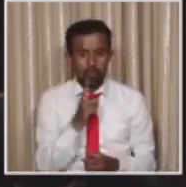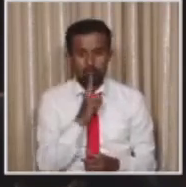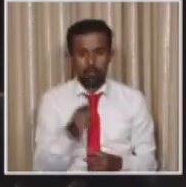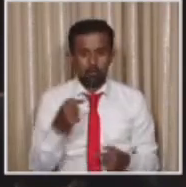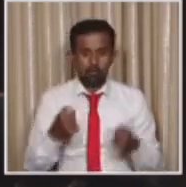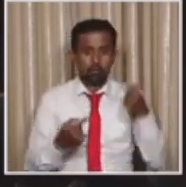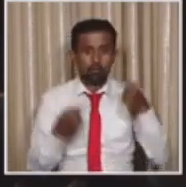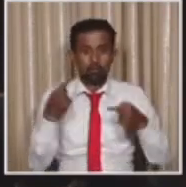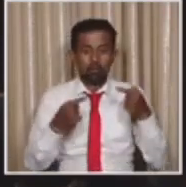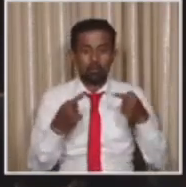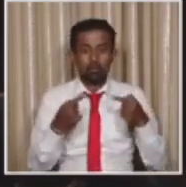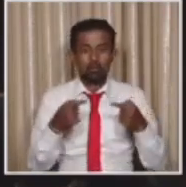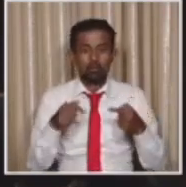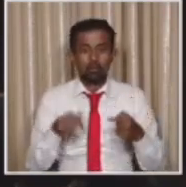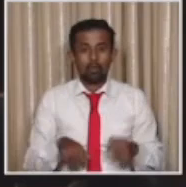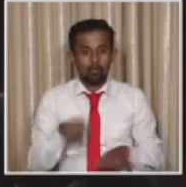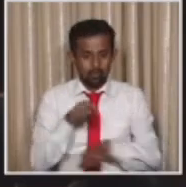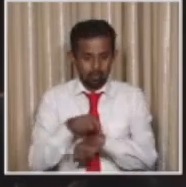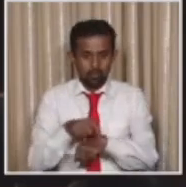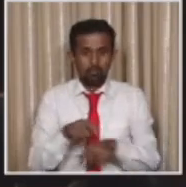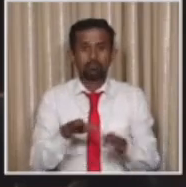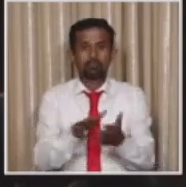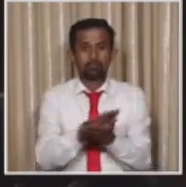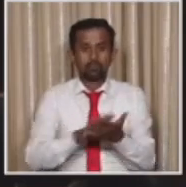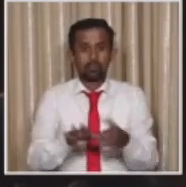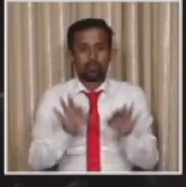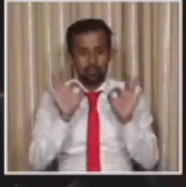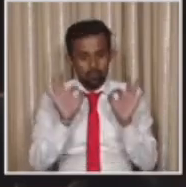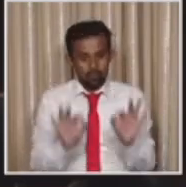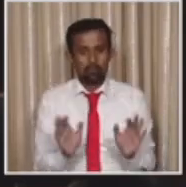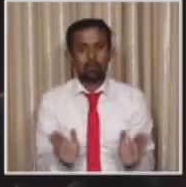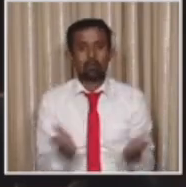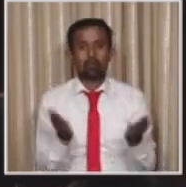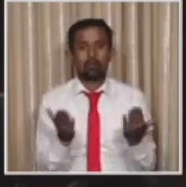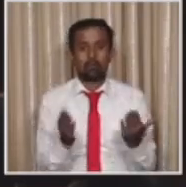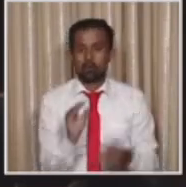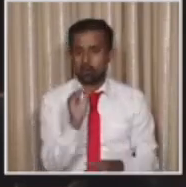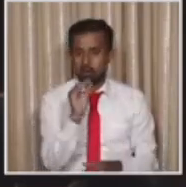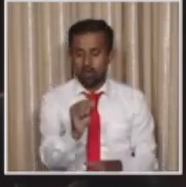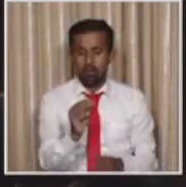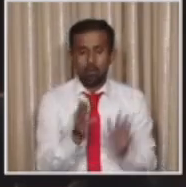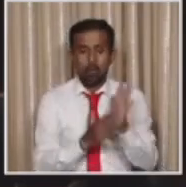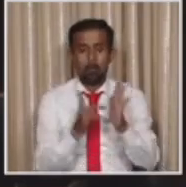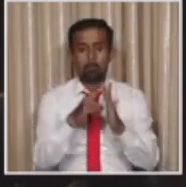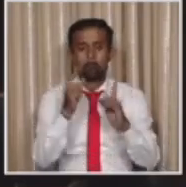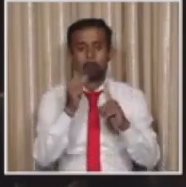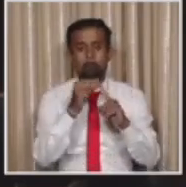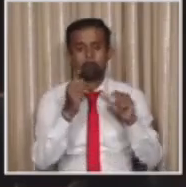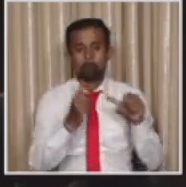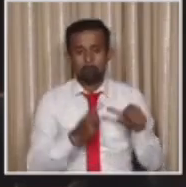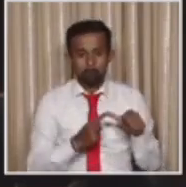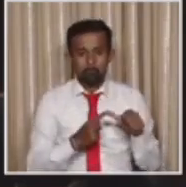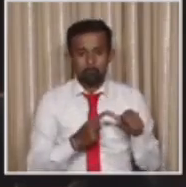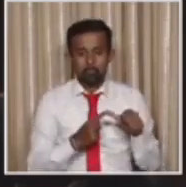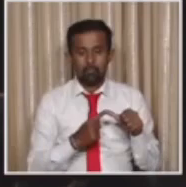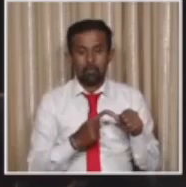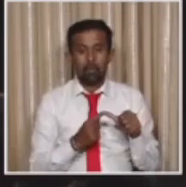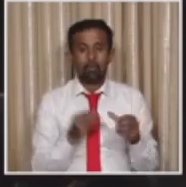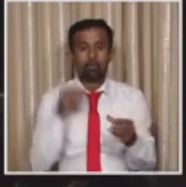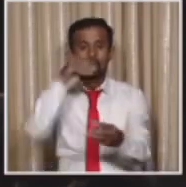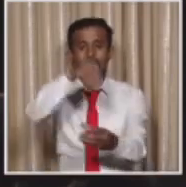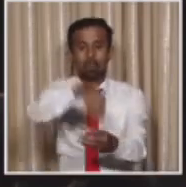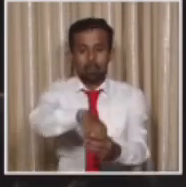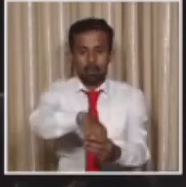විවාදෙදී කරුණා කළා දැම්වත් මේක නිවැරදිව ක්‍රියාත්මක කරන්න අවශ්‍ය නම් මේ මීපා ආයතනය කරුණා කළා ඉදිරිපත් කරන්න